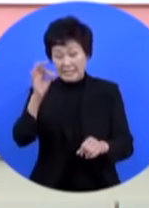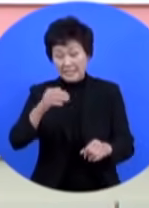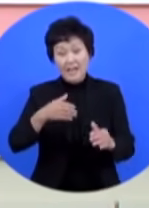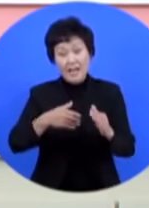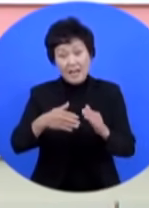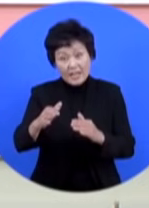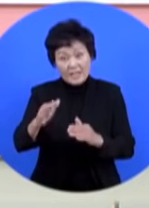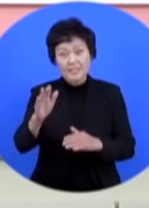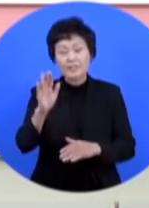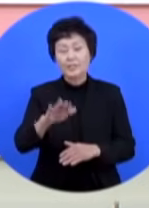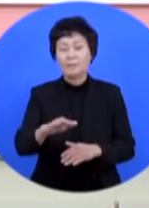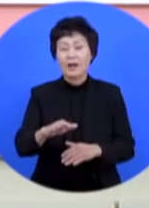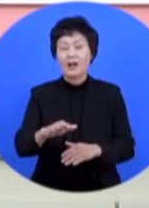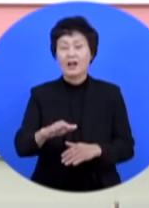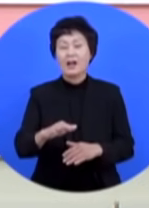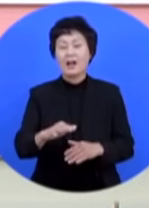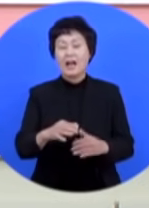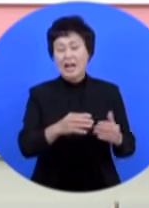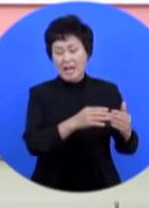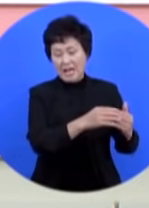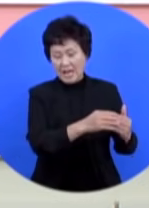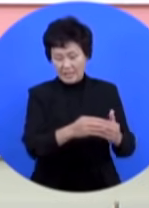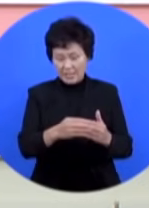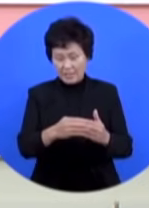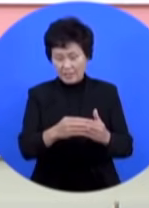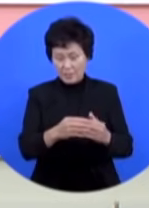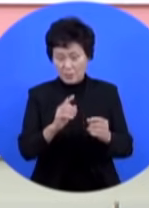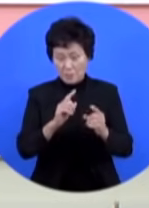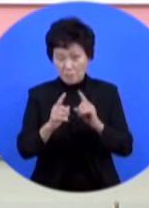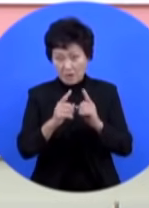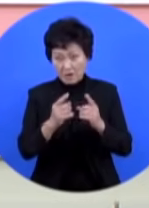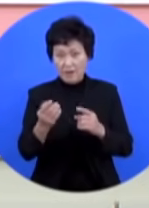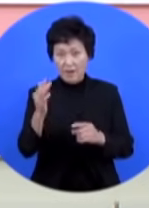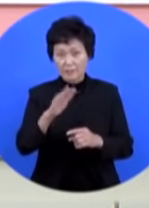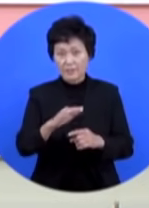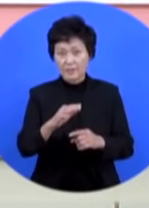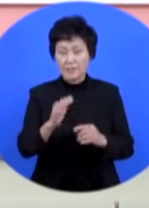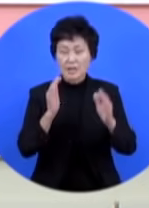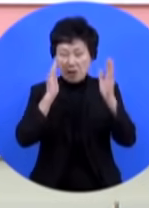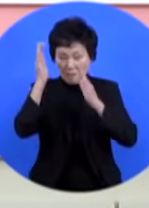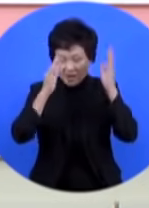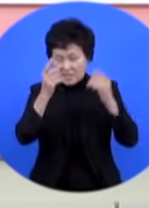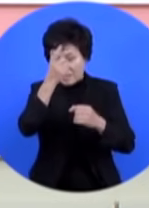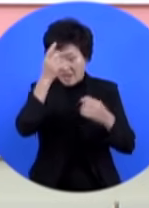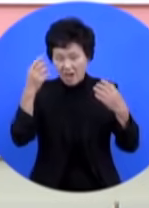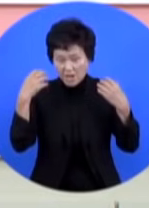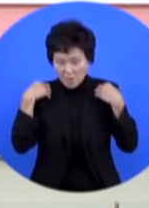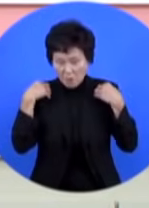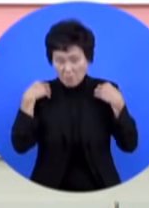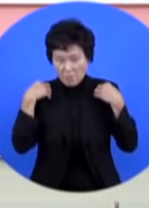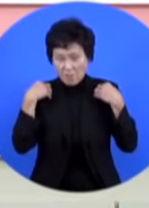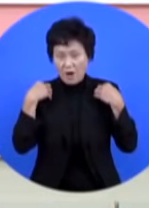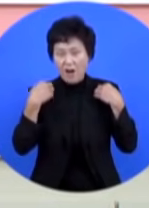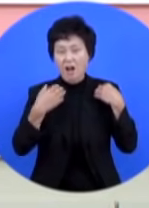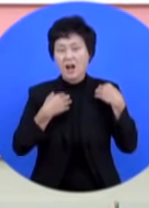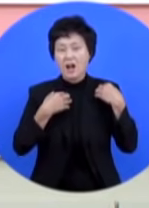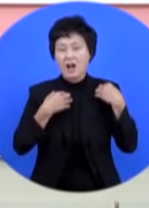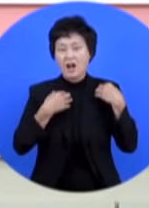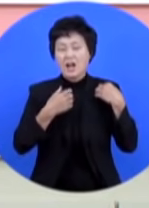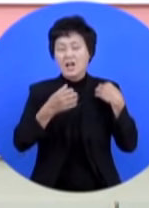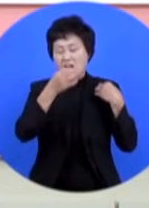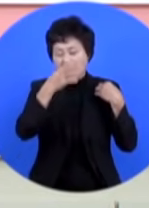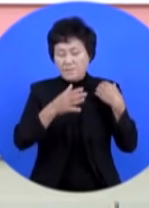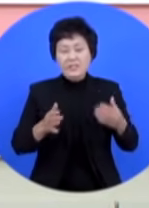하는데도 안내를 해준다는 명목으로 말레이시아 정부 관계자가 억지로 그 마을까지 그 험한 길을